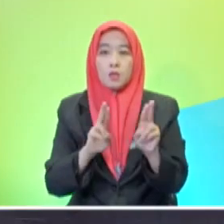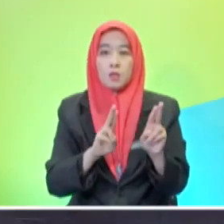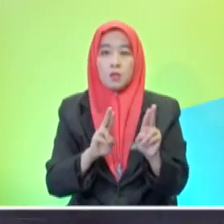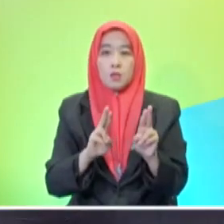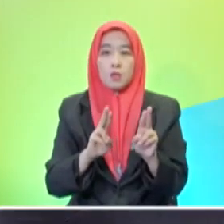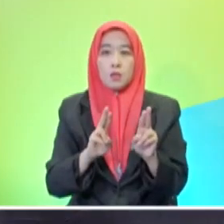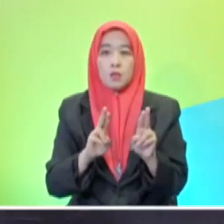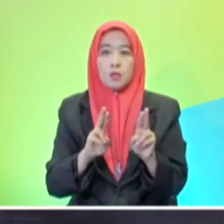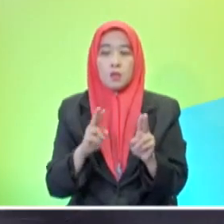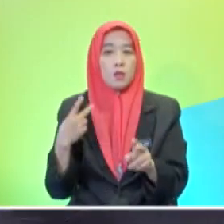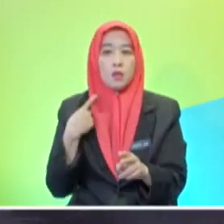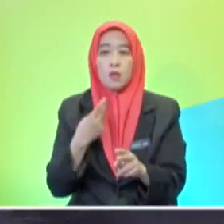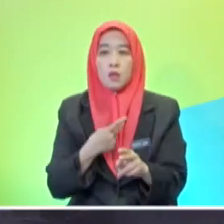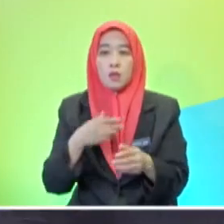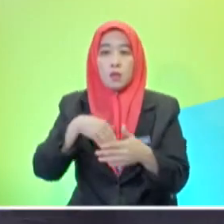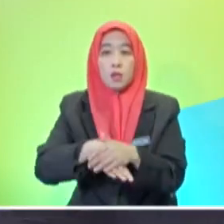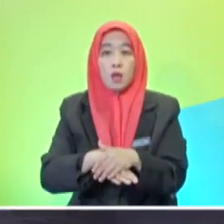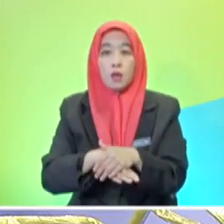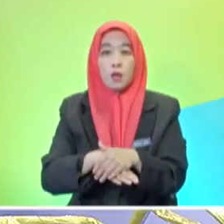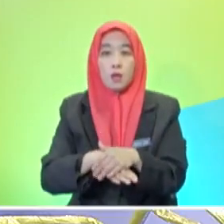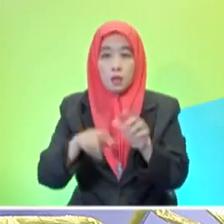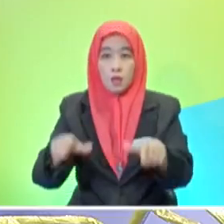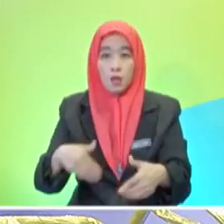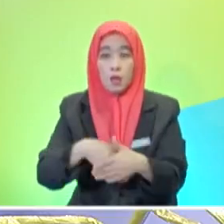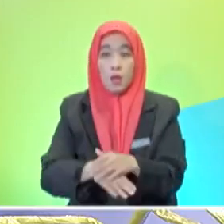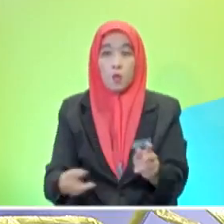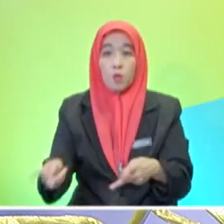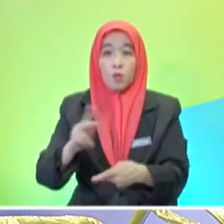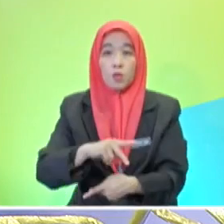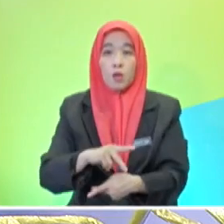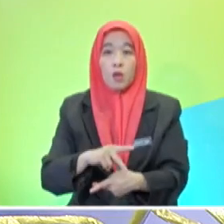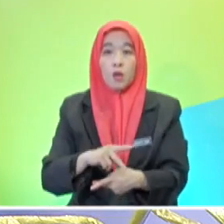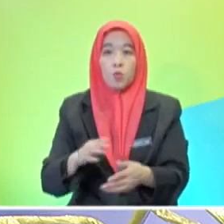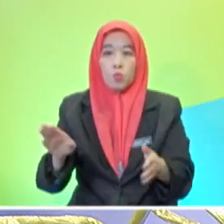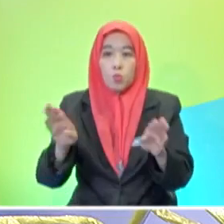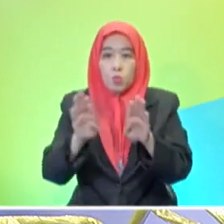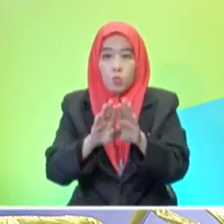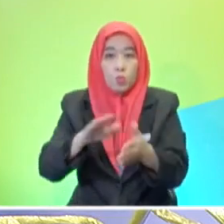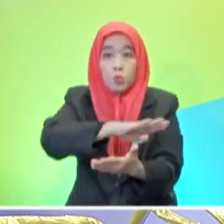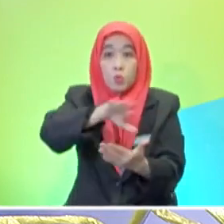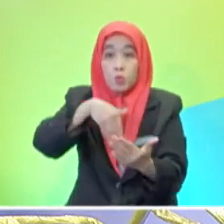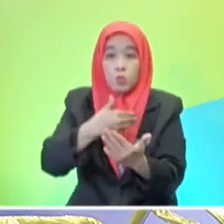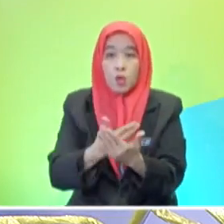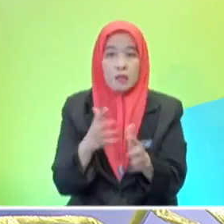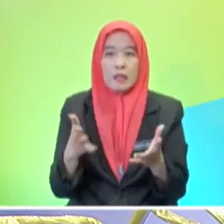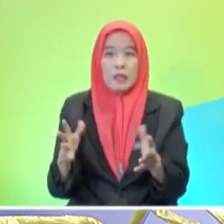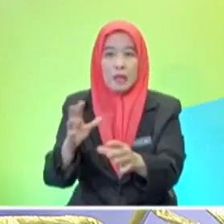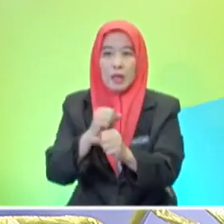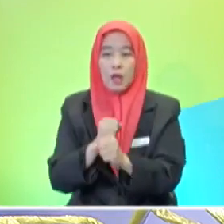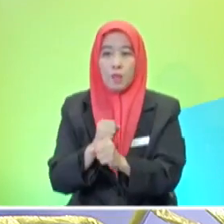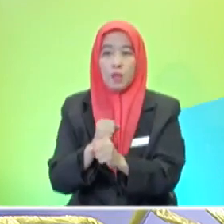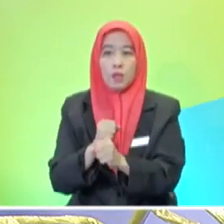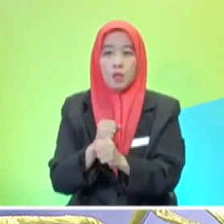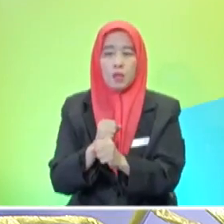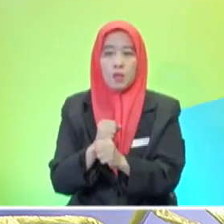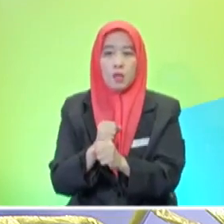kotak ini bukan kotak yang kedap udara. Jadi, Syafika rasa dapat tak udara? Kalau bukan kedap, maksudnya dapatlah